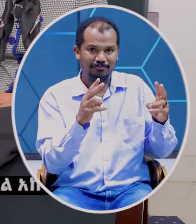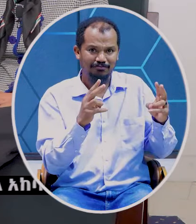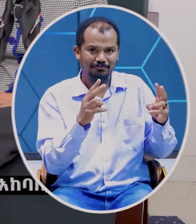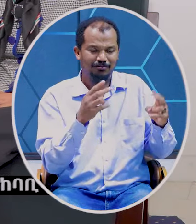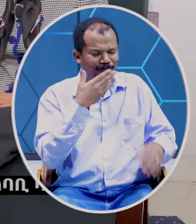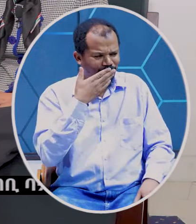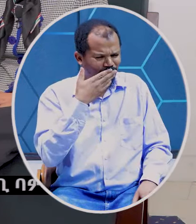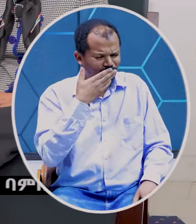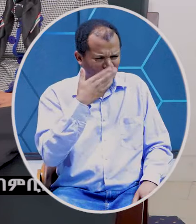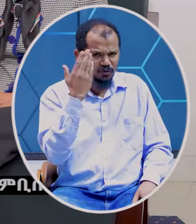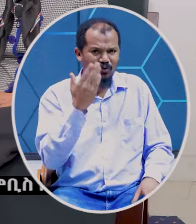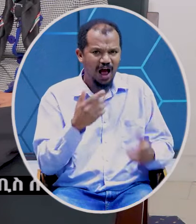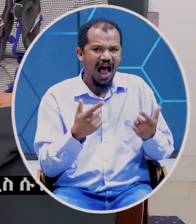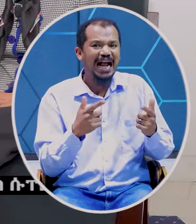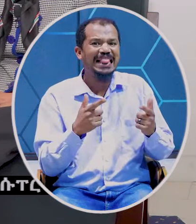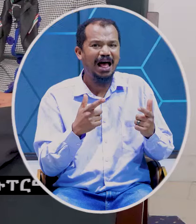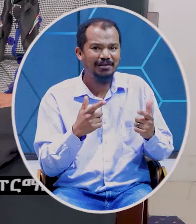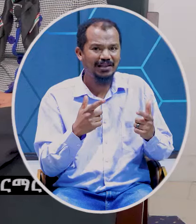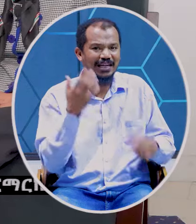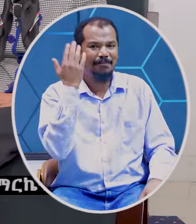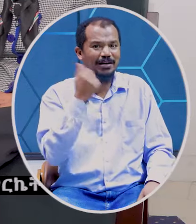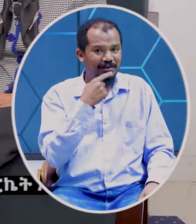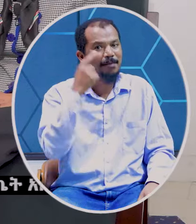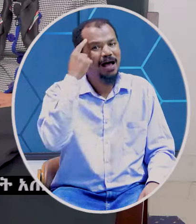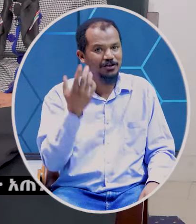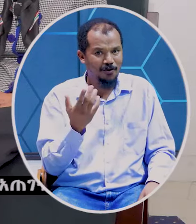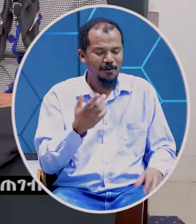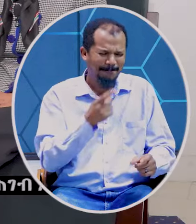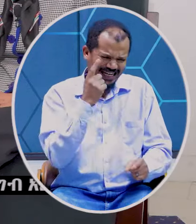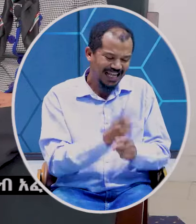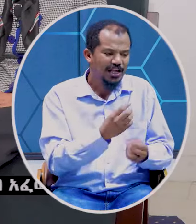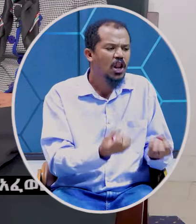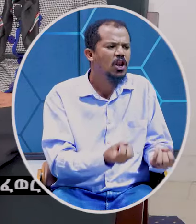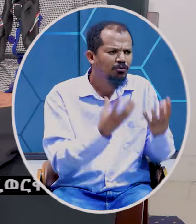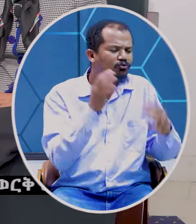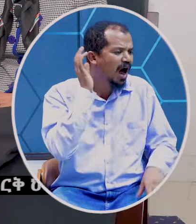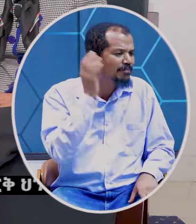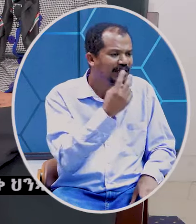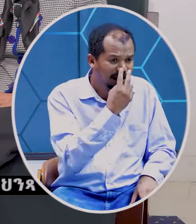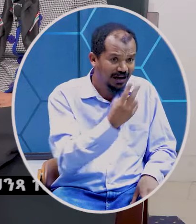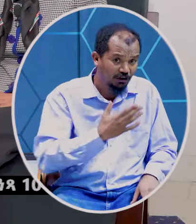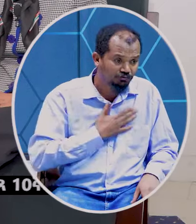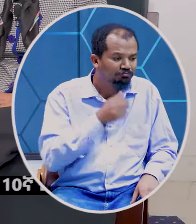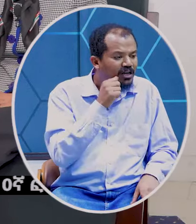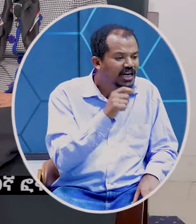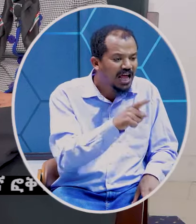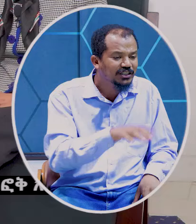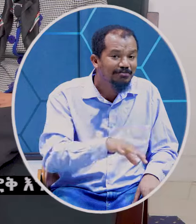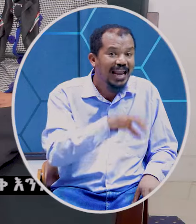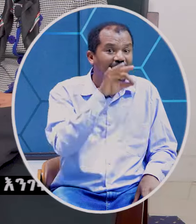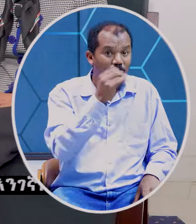በጣም ጥሩ አጋጣሚ ነበር ብዬ ነው የማስበው። እና በእርግጠኝነት ለብዙ አድማጭ ተመልካቾቻችን